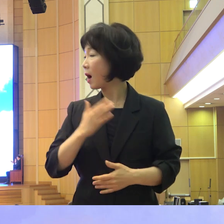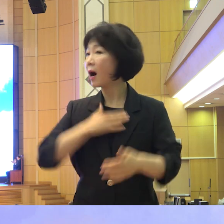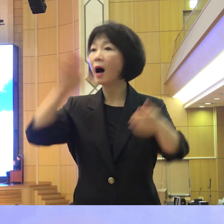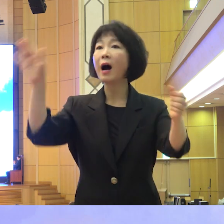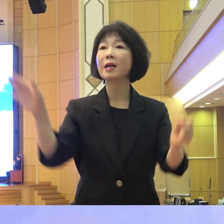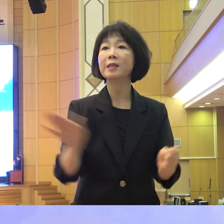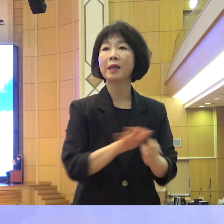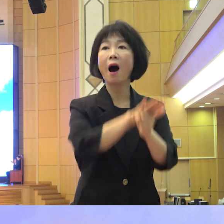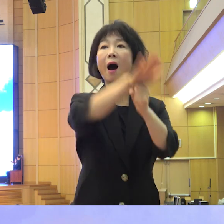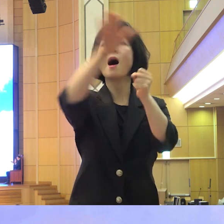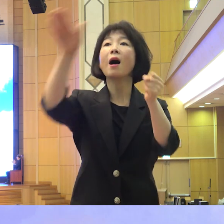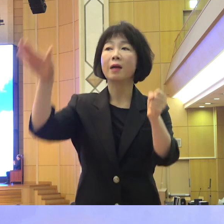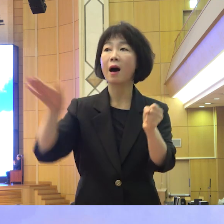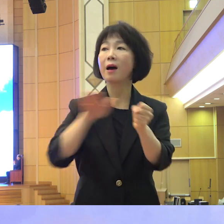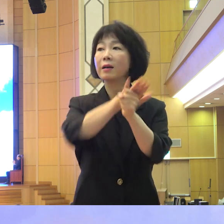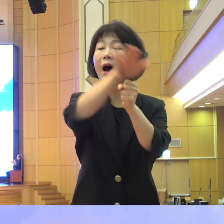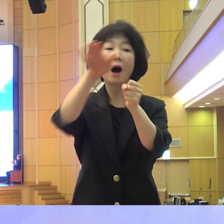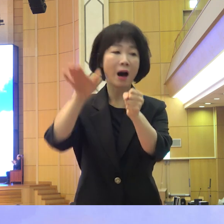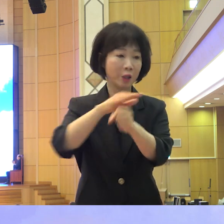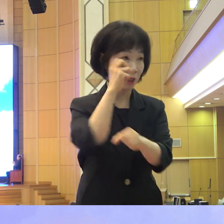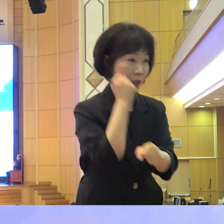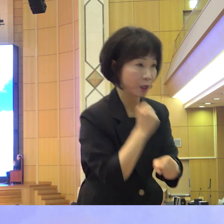사랑하신 날